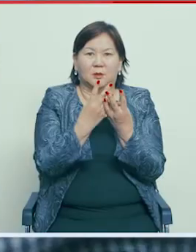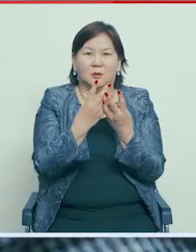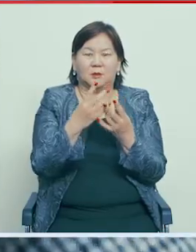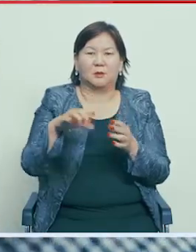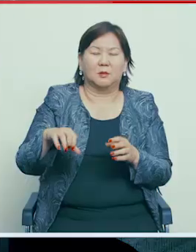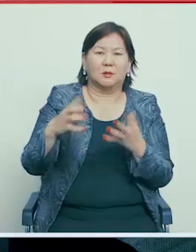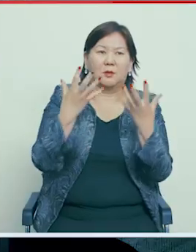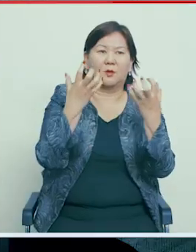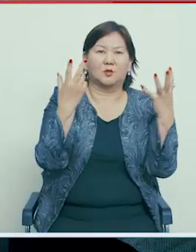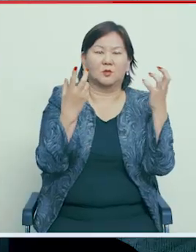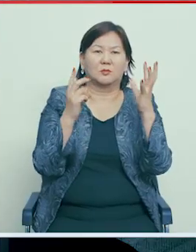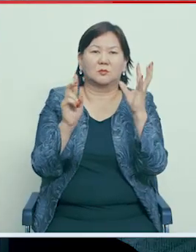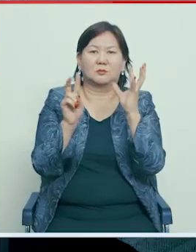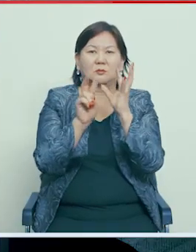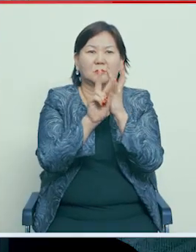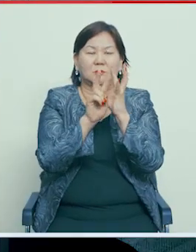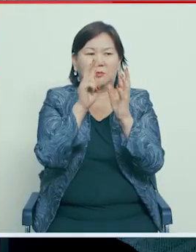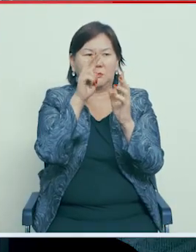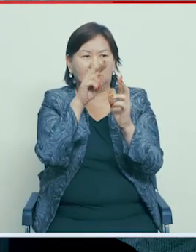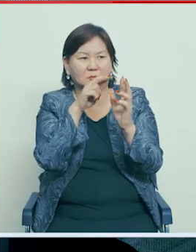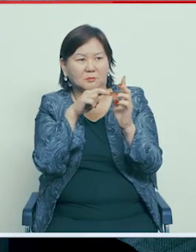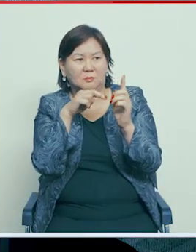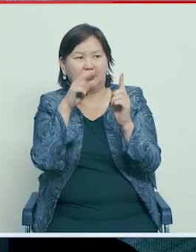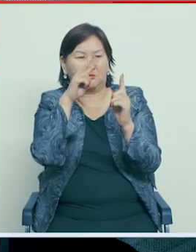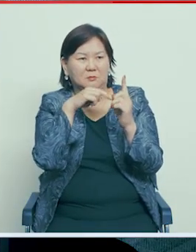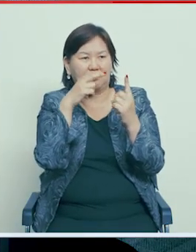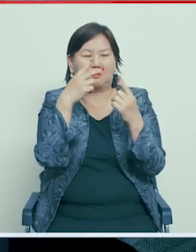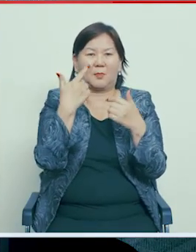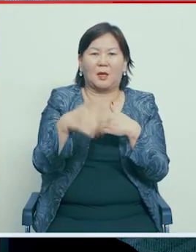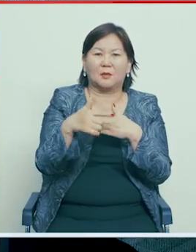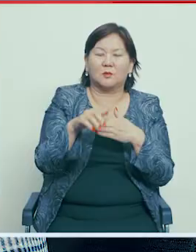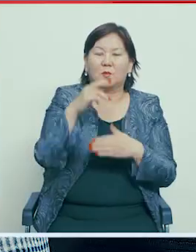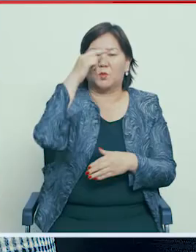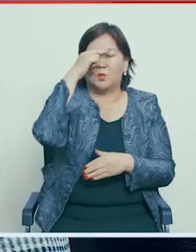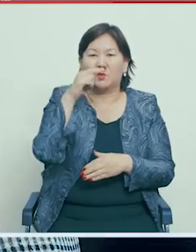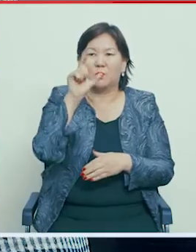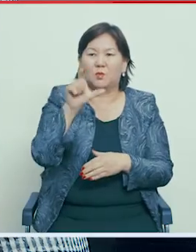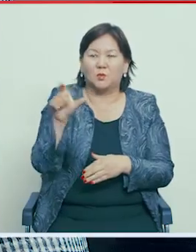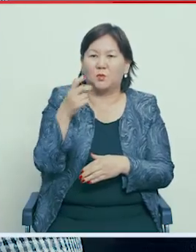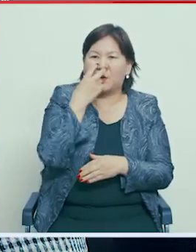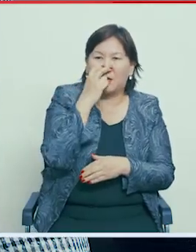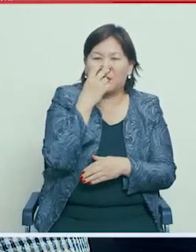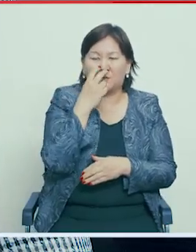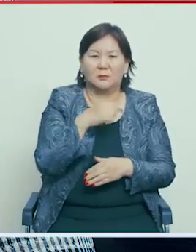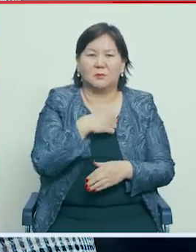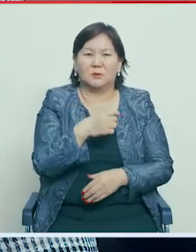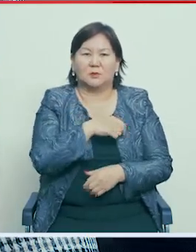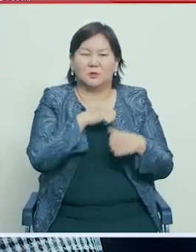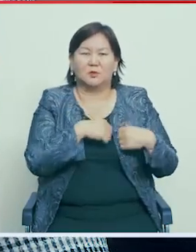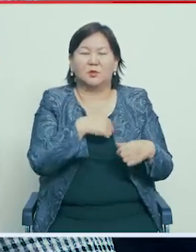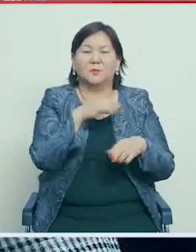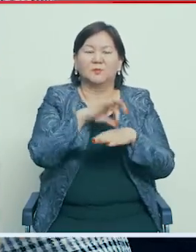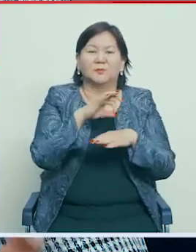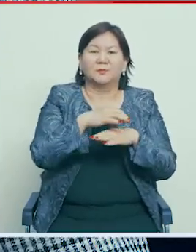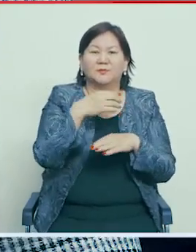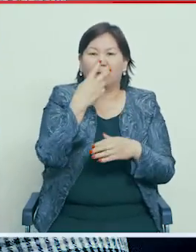дунд ороод харцанд нь хүртэл айгүй гадуурхагддаг. Айгүй их ингээд би одоо ингээ хүүгийн маань хүн ингээл хараалахаа миний бүр зүрх хөвдөл ингээд яагаад байгаа